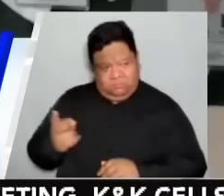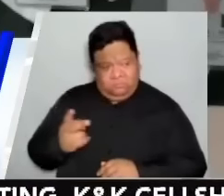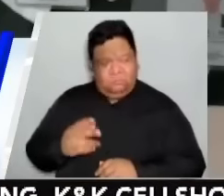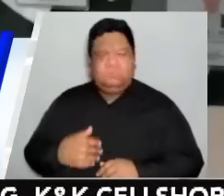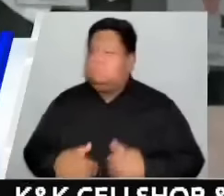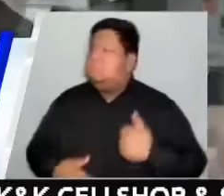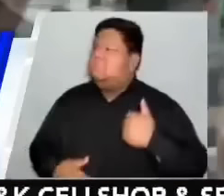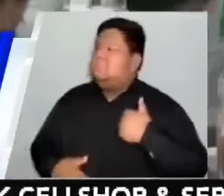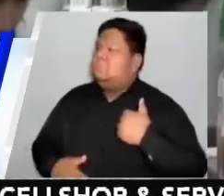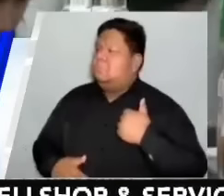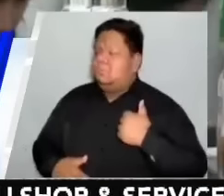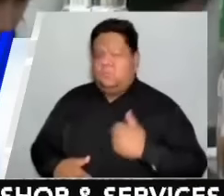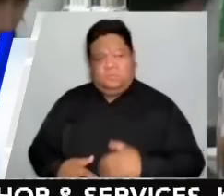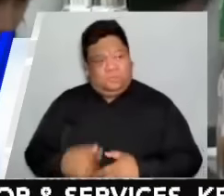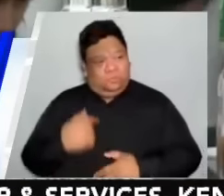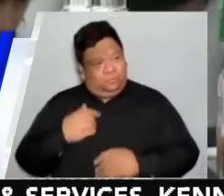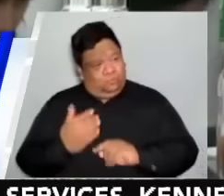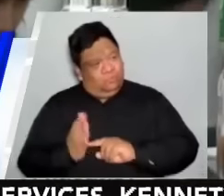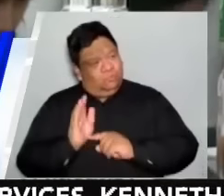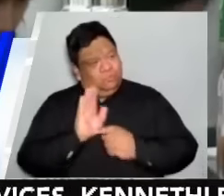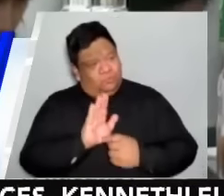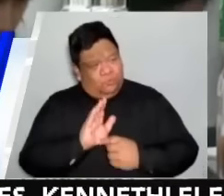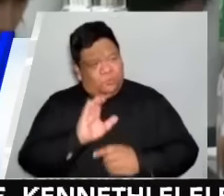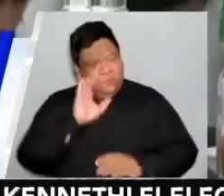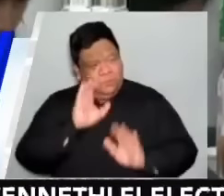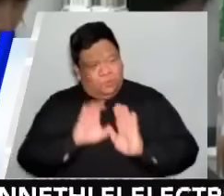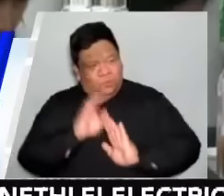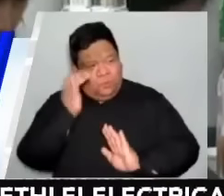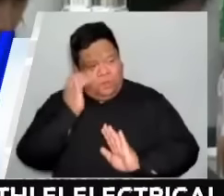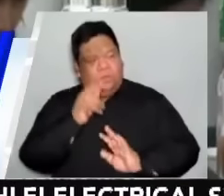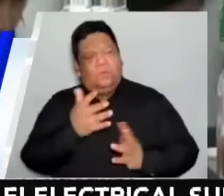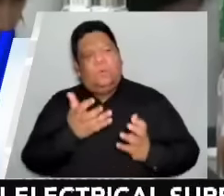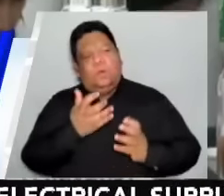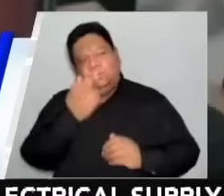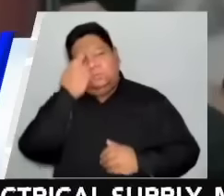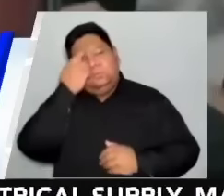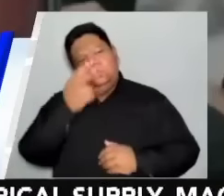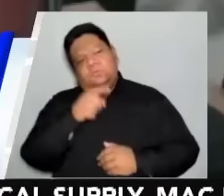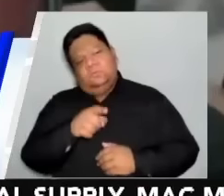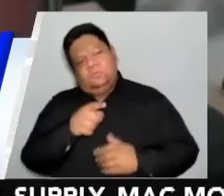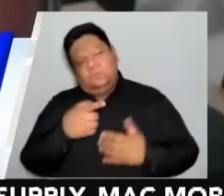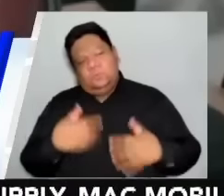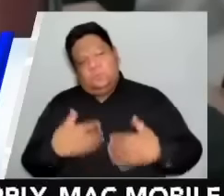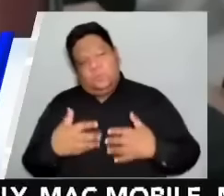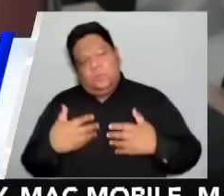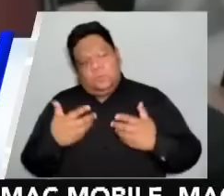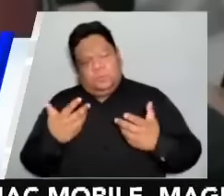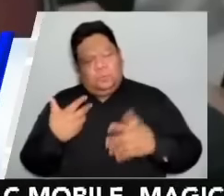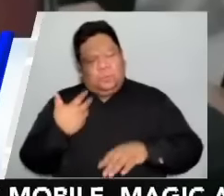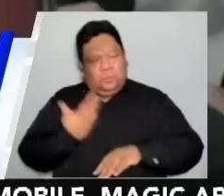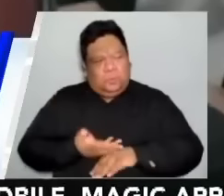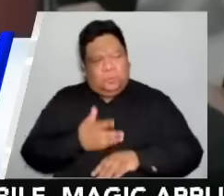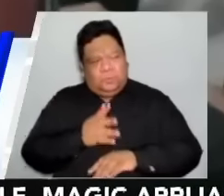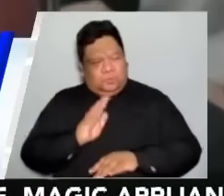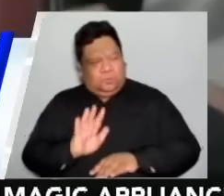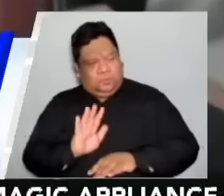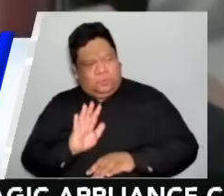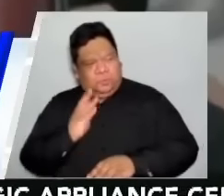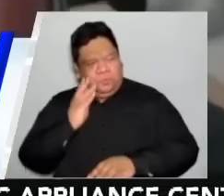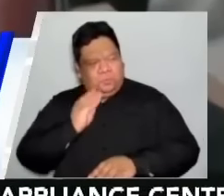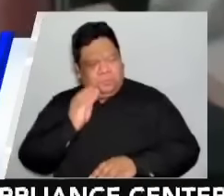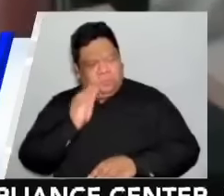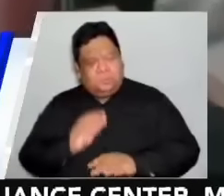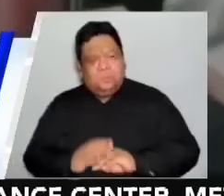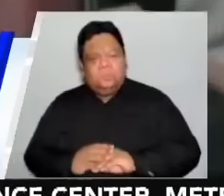realize the gravity of what you are into right now kalaunan Inamin ni Ong na siya ang nag-ayos ng